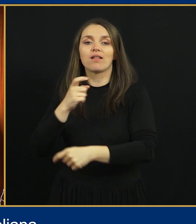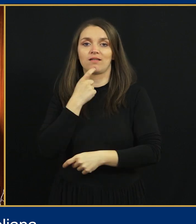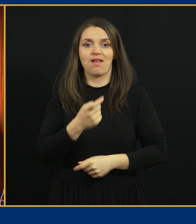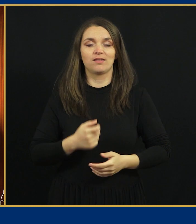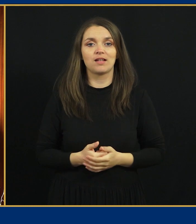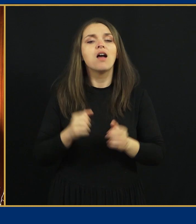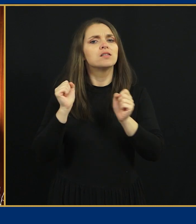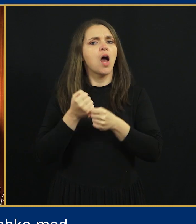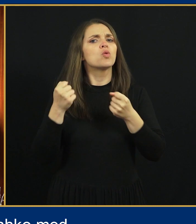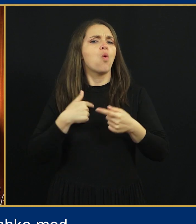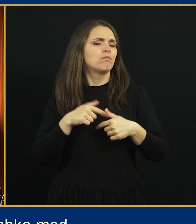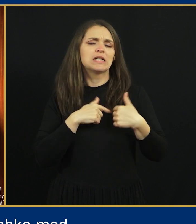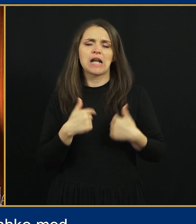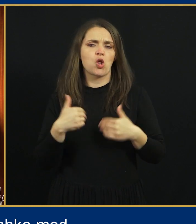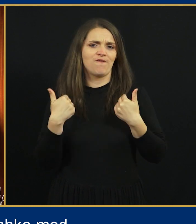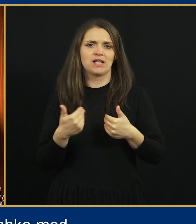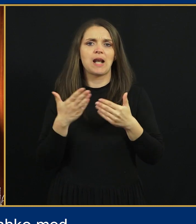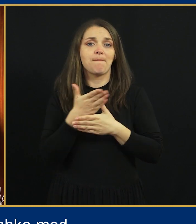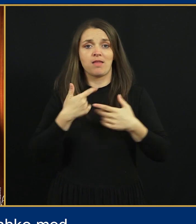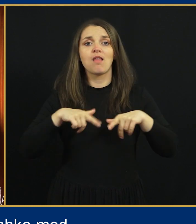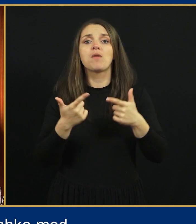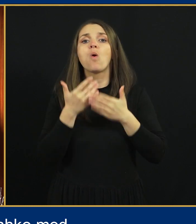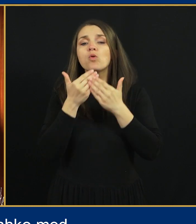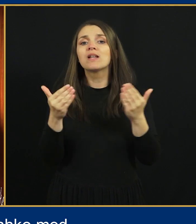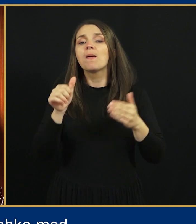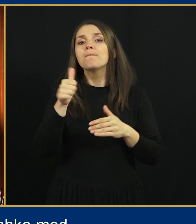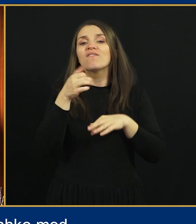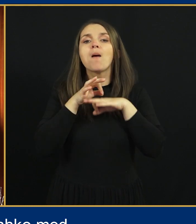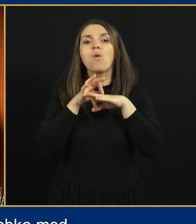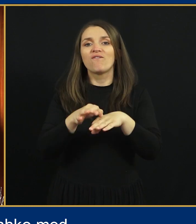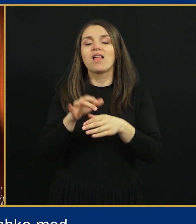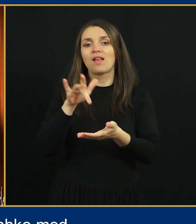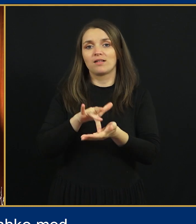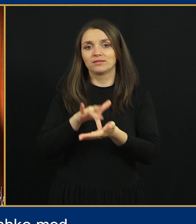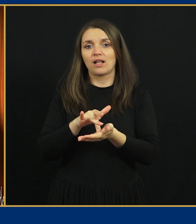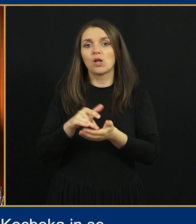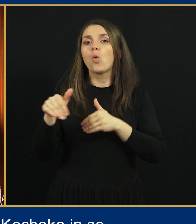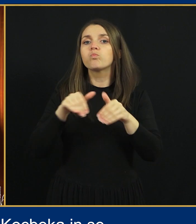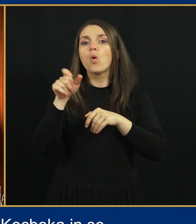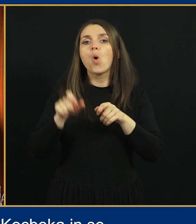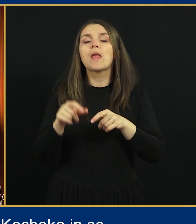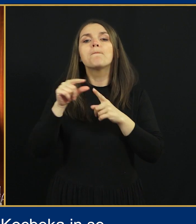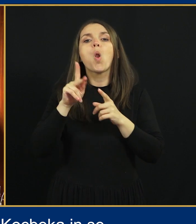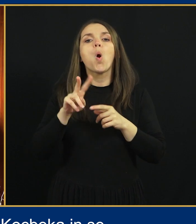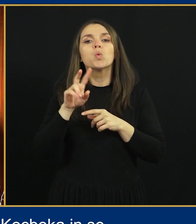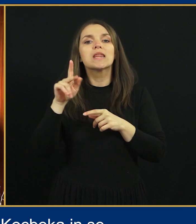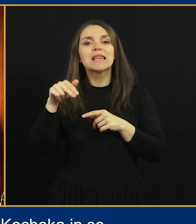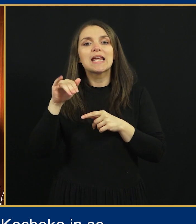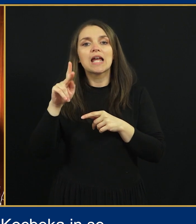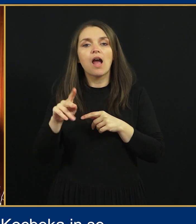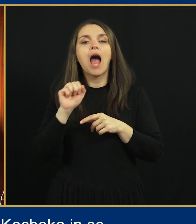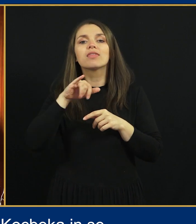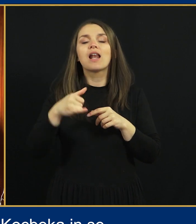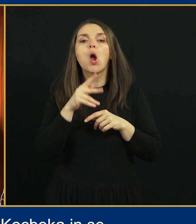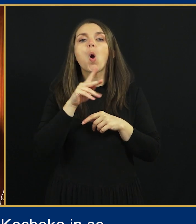jezik. Zato me iskreno veseli, da lahko med nami pozdravim prvega poveljnika centra, upokojenega polkovnika